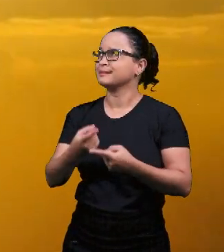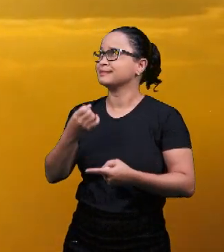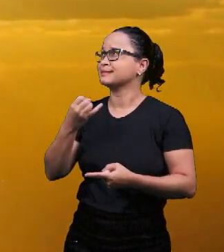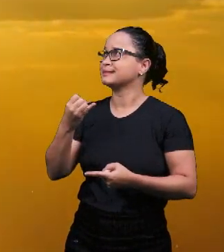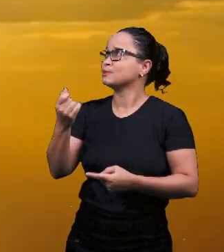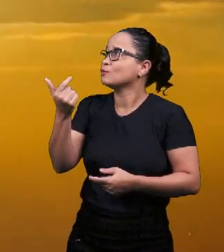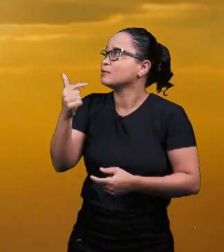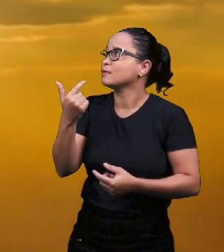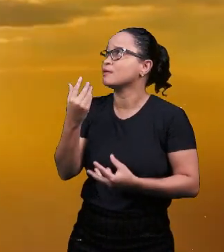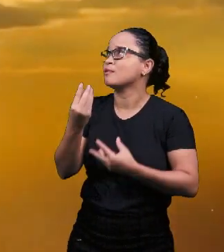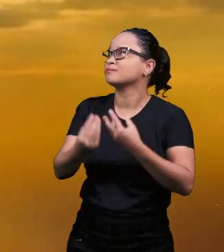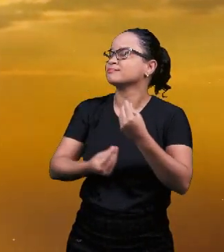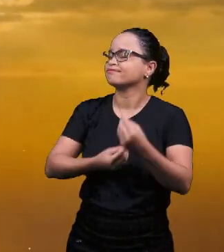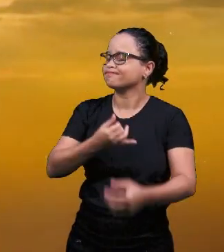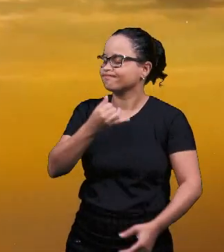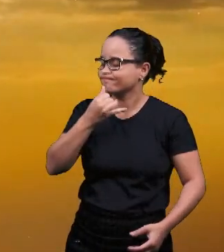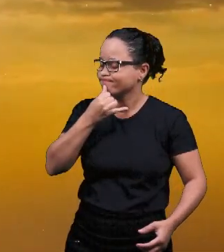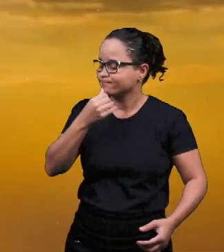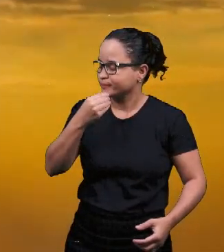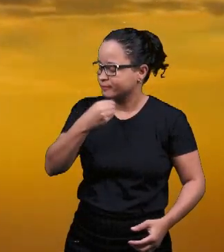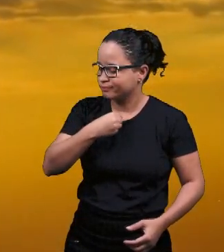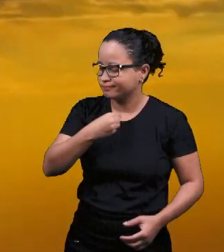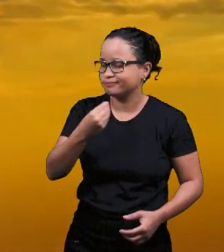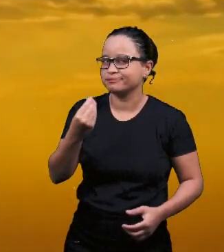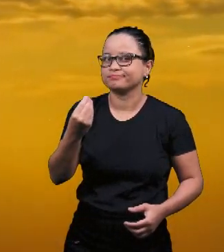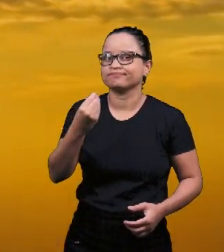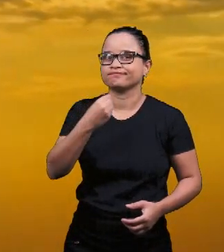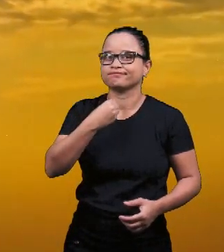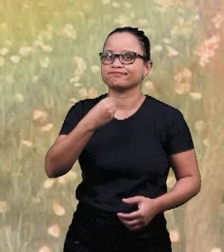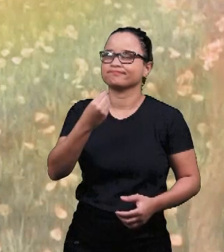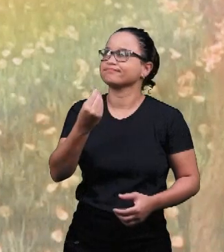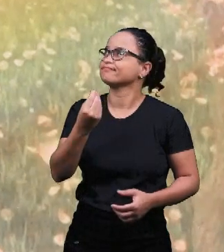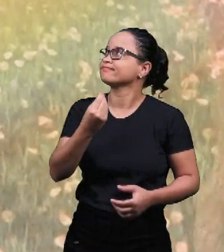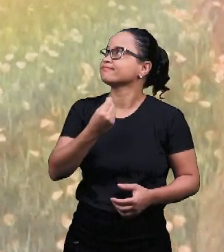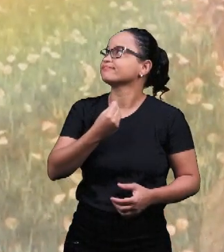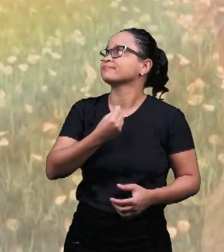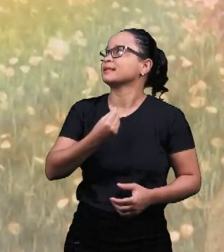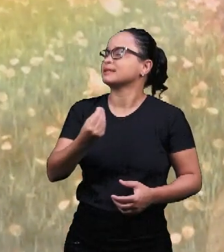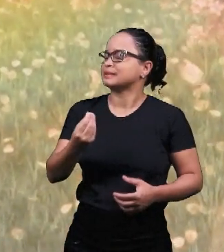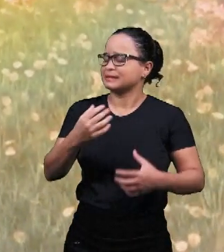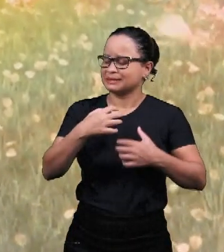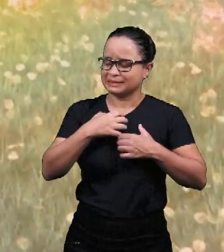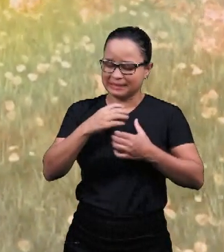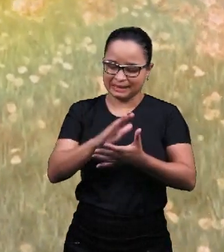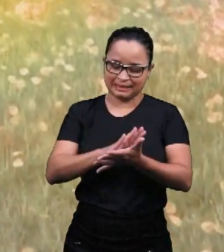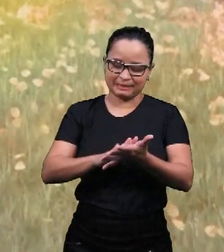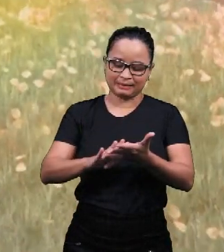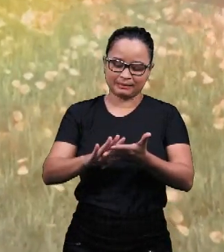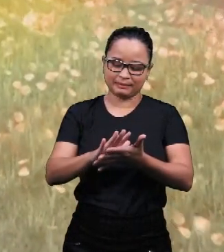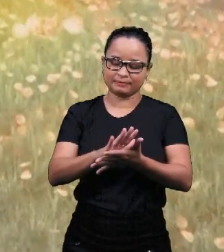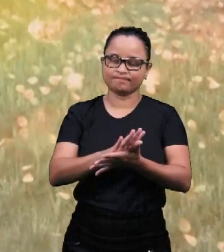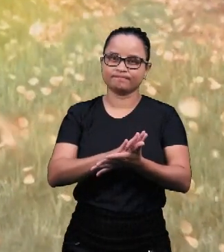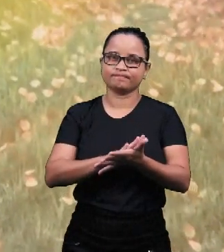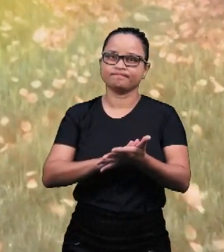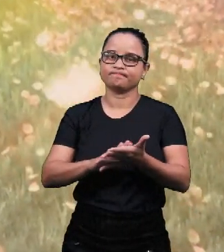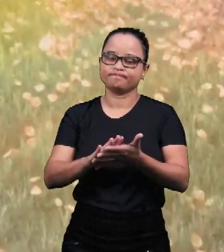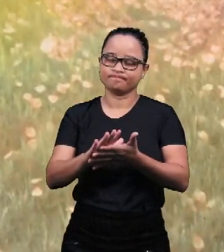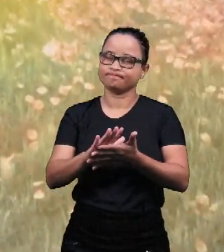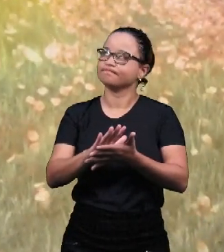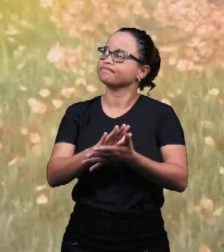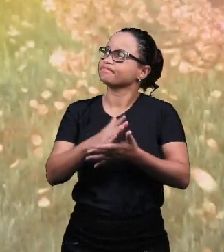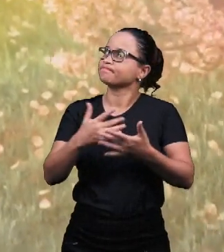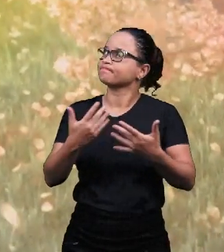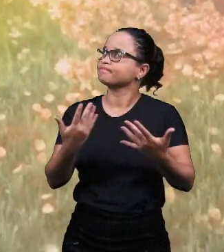Без благодати твоей церковь засыхает, и нет в